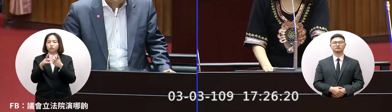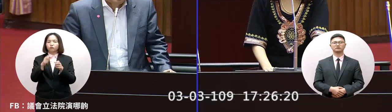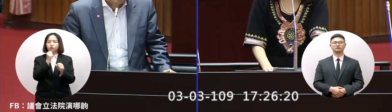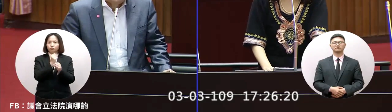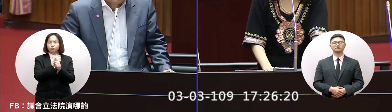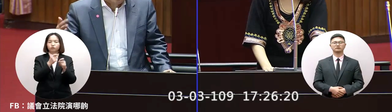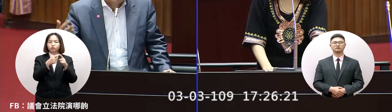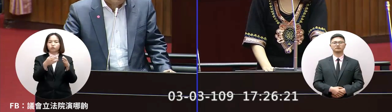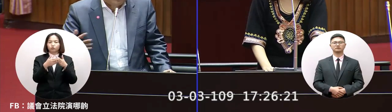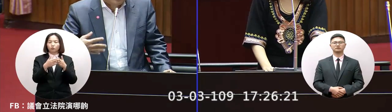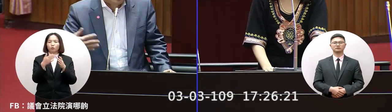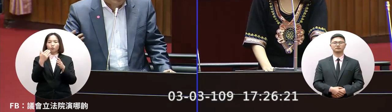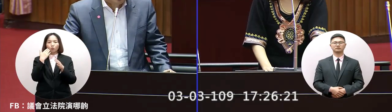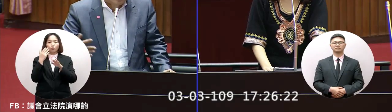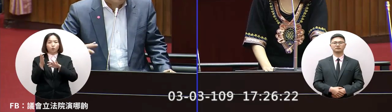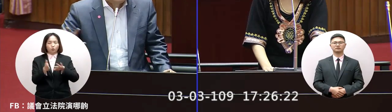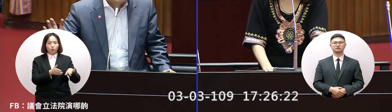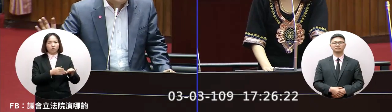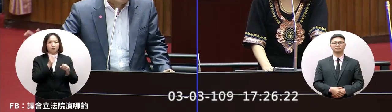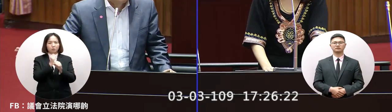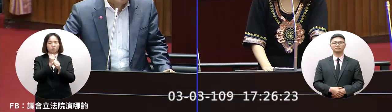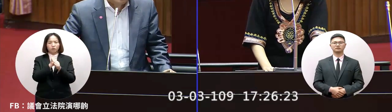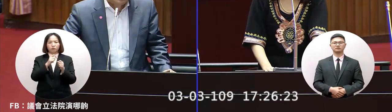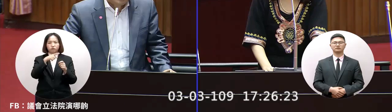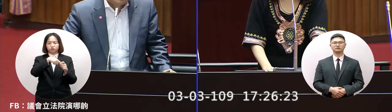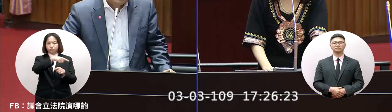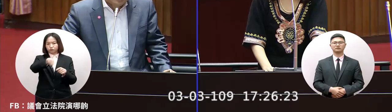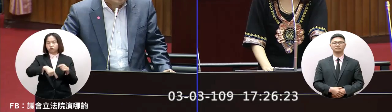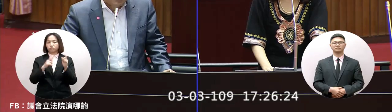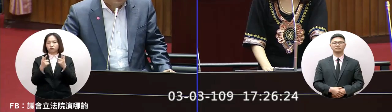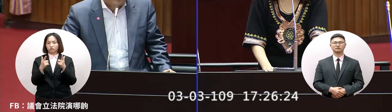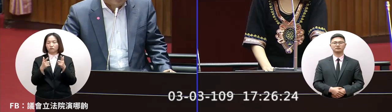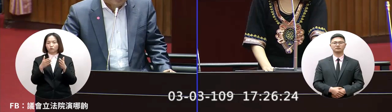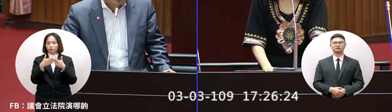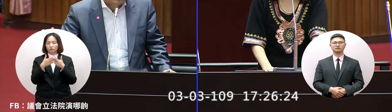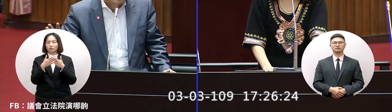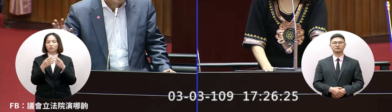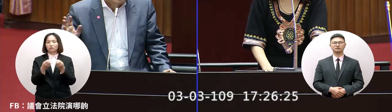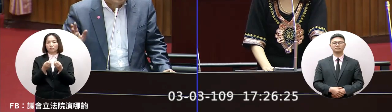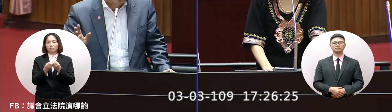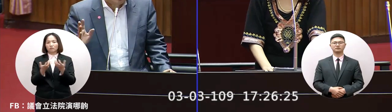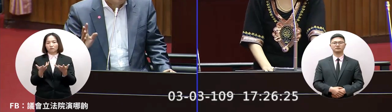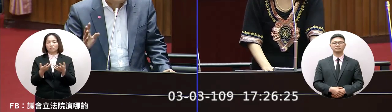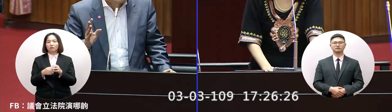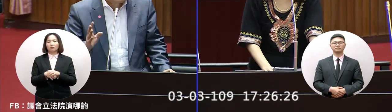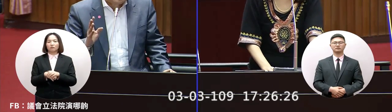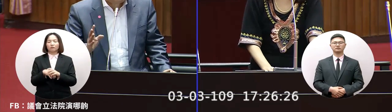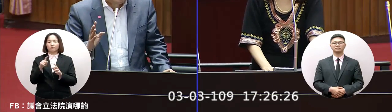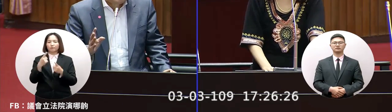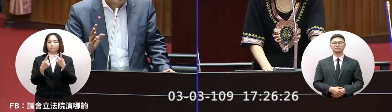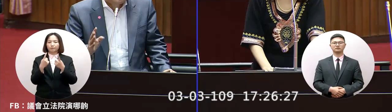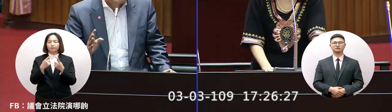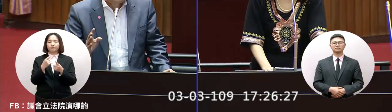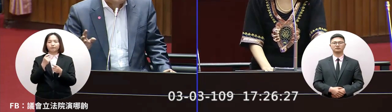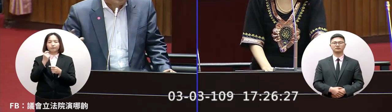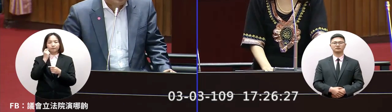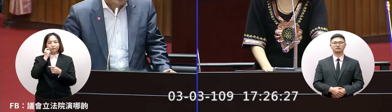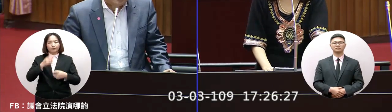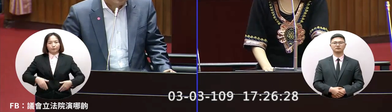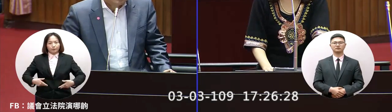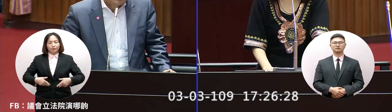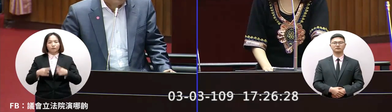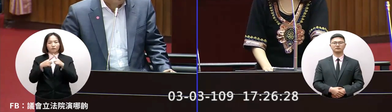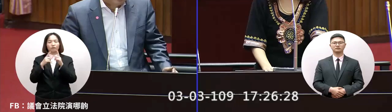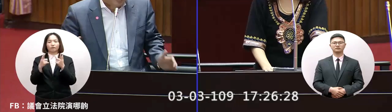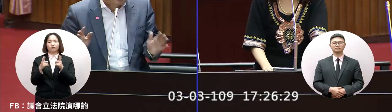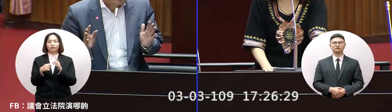作人的需要。但是有一部分的工作可能不在这个范围内，但这一部分可能就是稍微比较不是那么的急迫